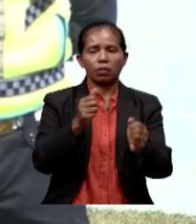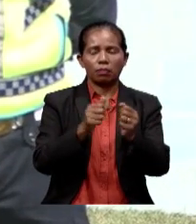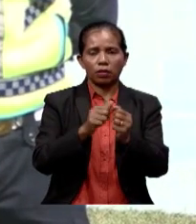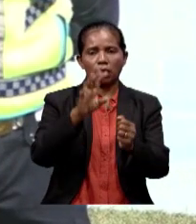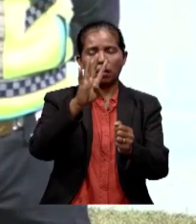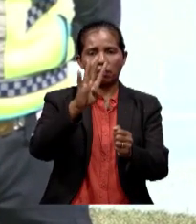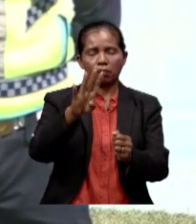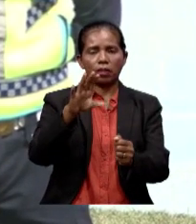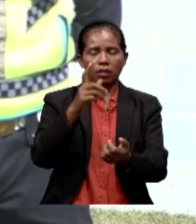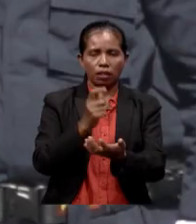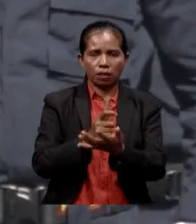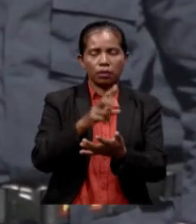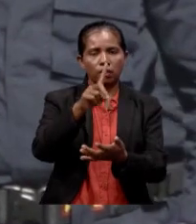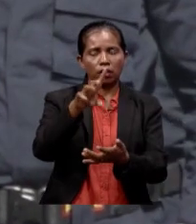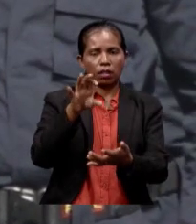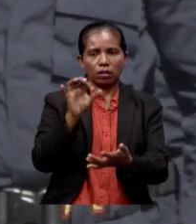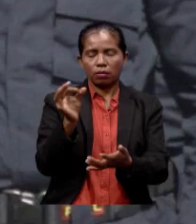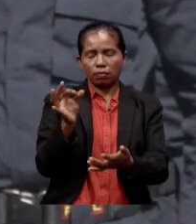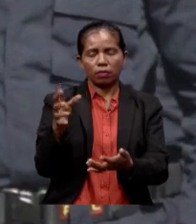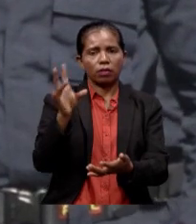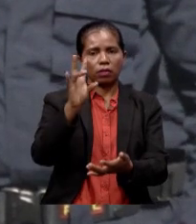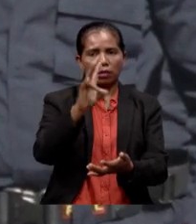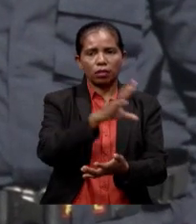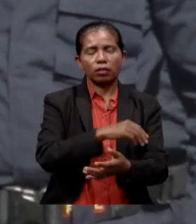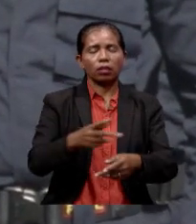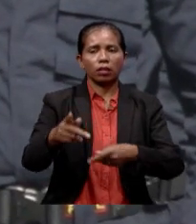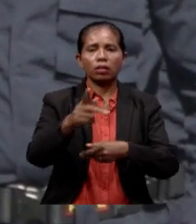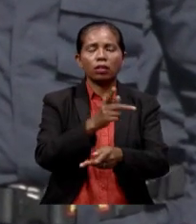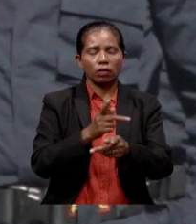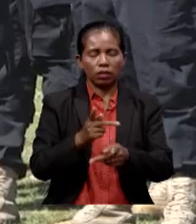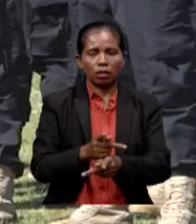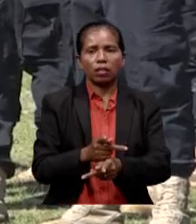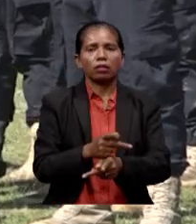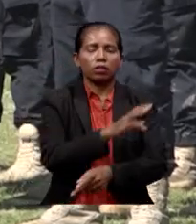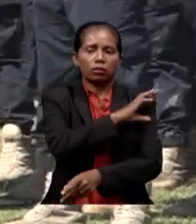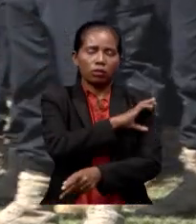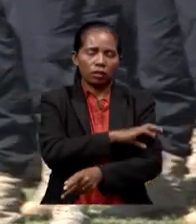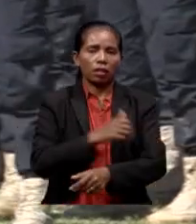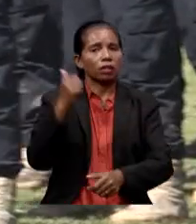atus ida si anulu resing hitung, ne be si asegura atividade kampanya no eleison